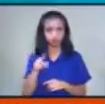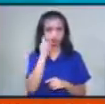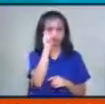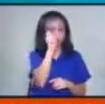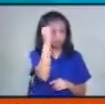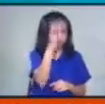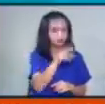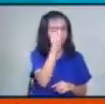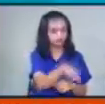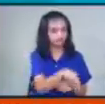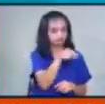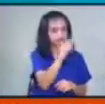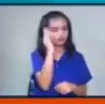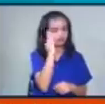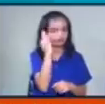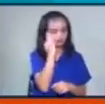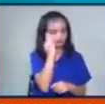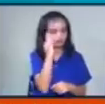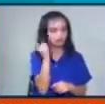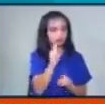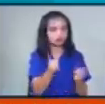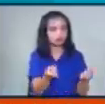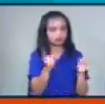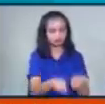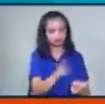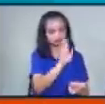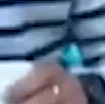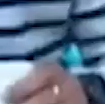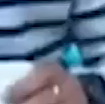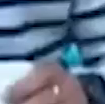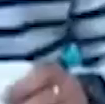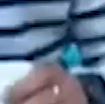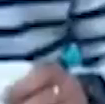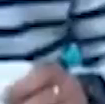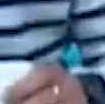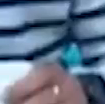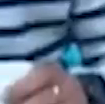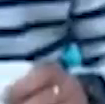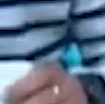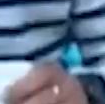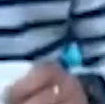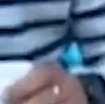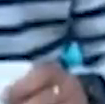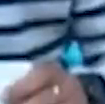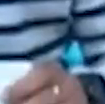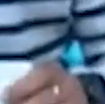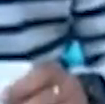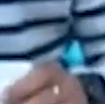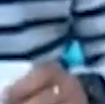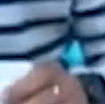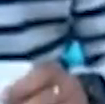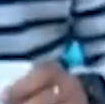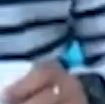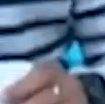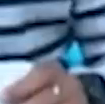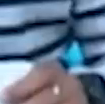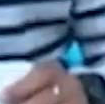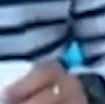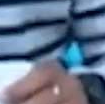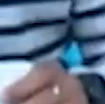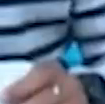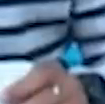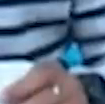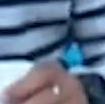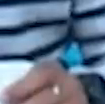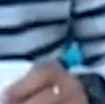dapat alam mo palagi yung nangyayari sa iyong mga tauhan. Alagaan mo yung mga tauhan. Okay?